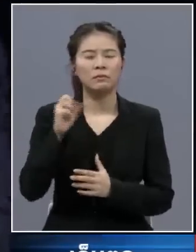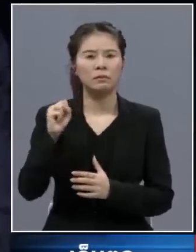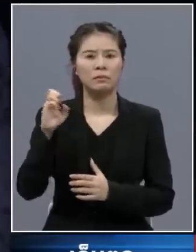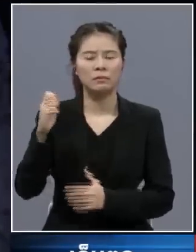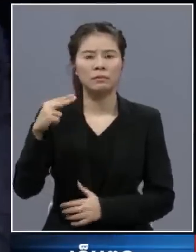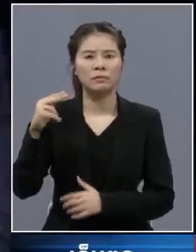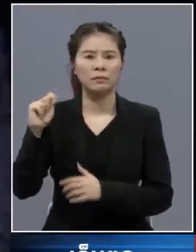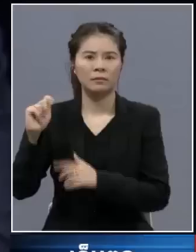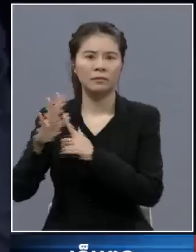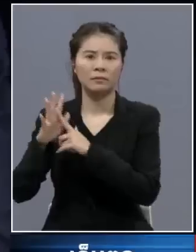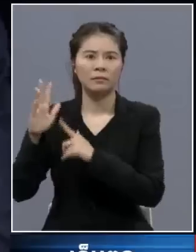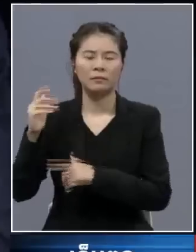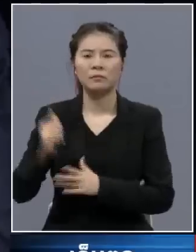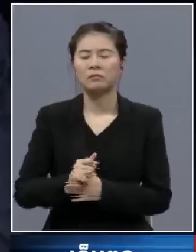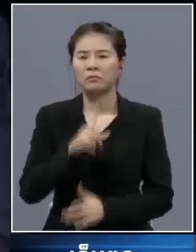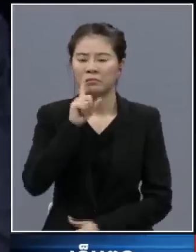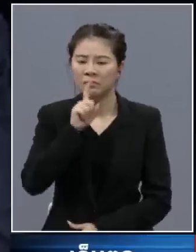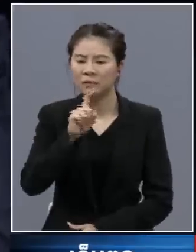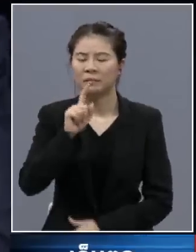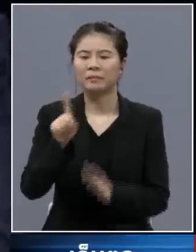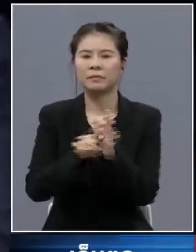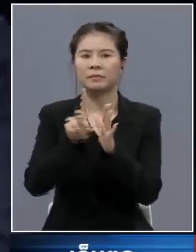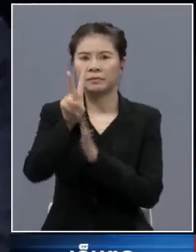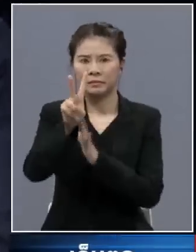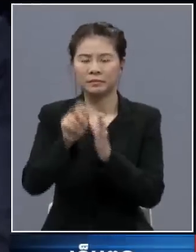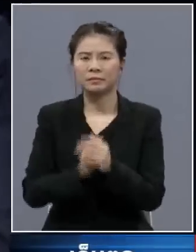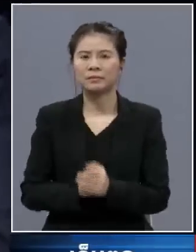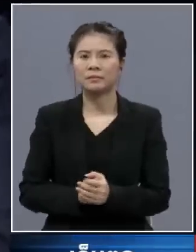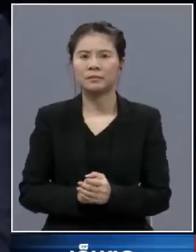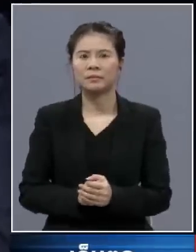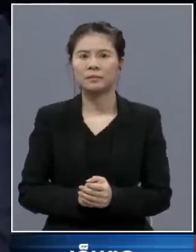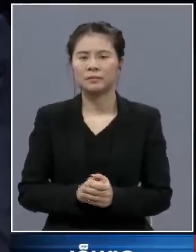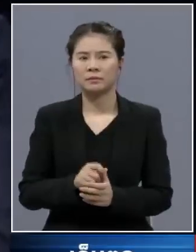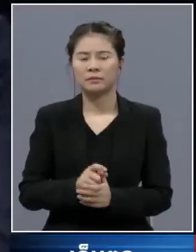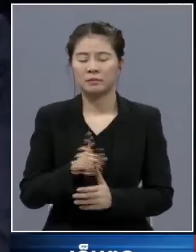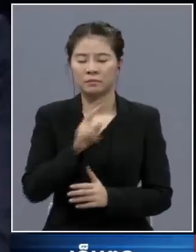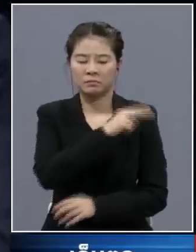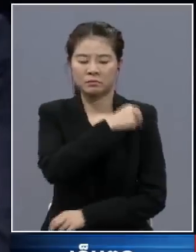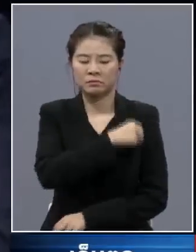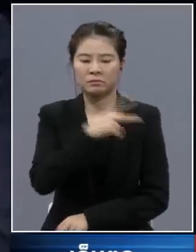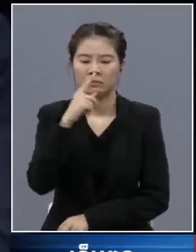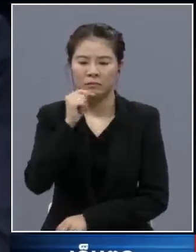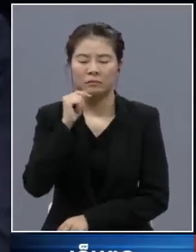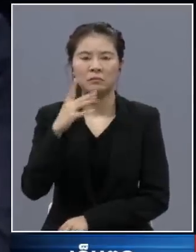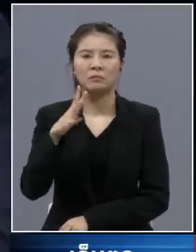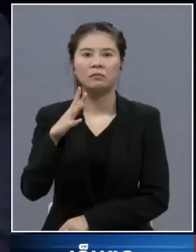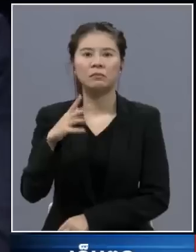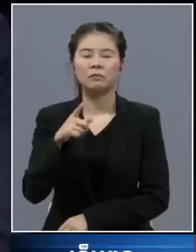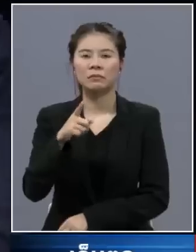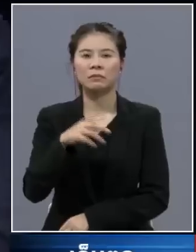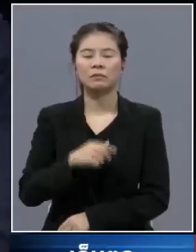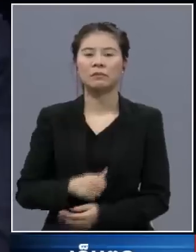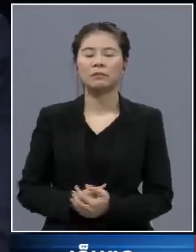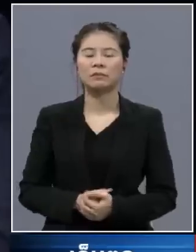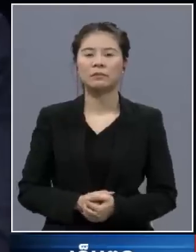ามย้ำไปอีกรอบหนึ่งก็ได้รับคำตอบเดิมจากคุณพิธาแต่ขณะเดียวกันหมอชลน่านก็ไม่ได้ตอบคำถามนี้อีกเช่นเดียวกันพอไปถึง